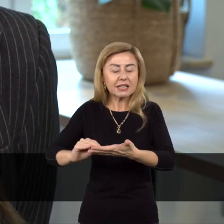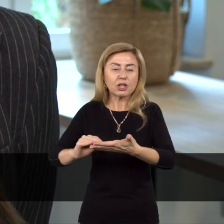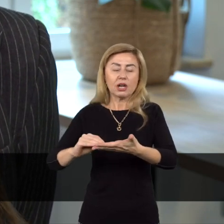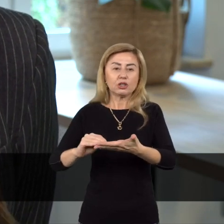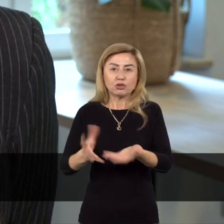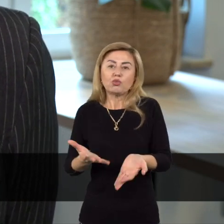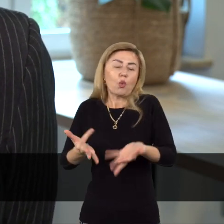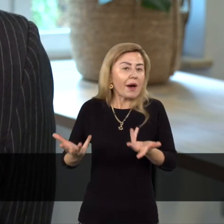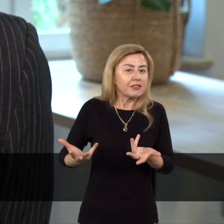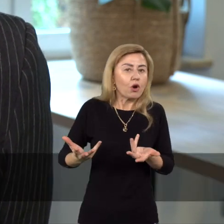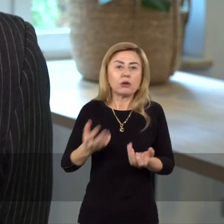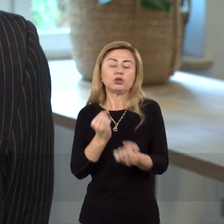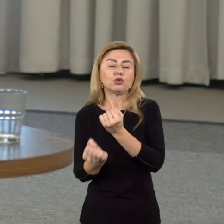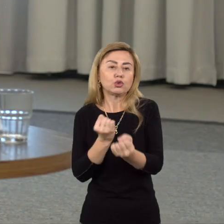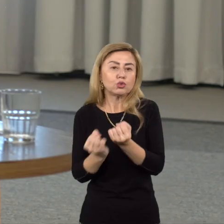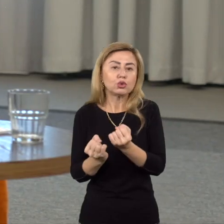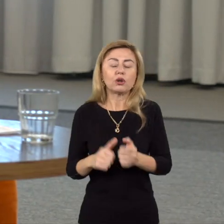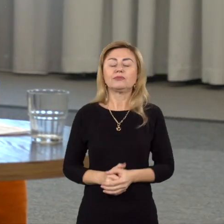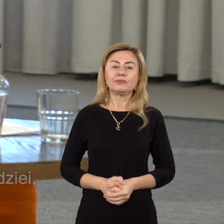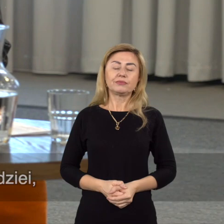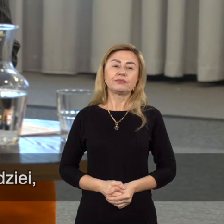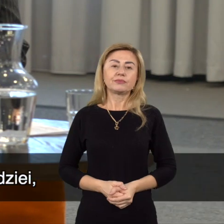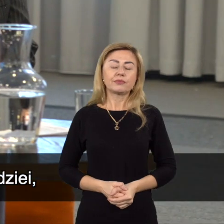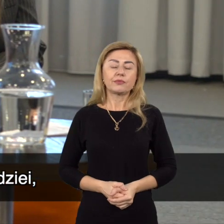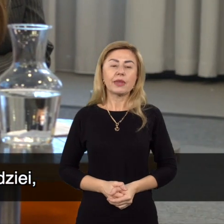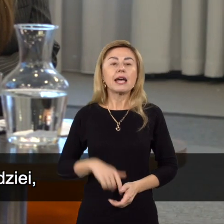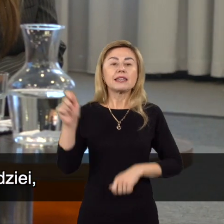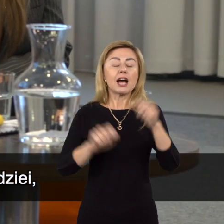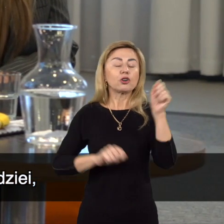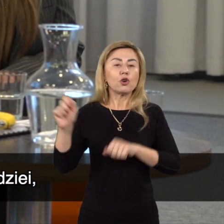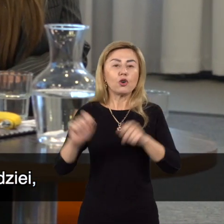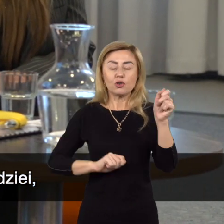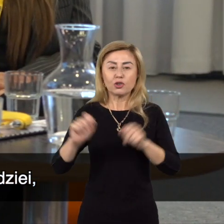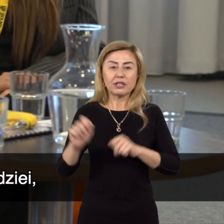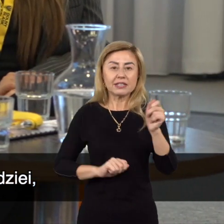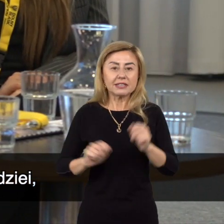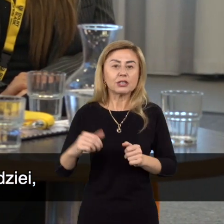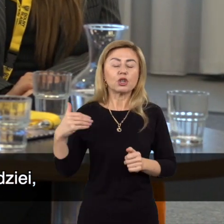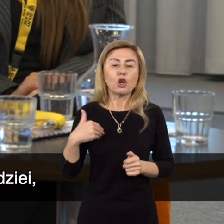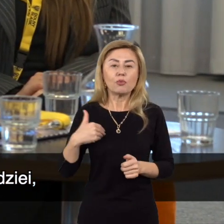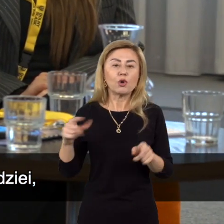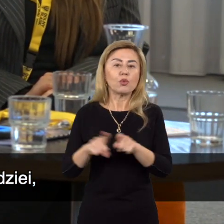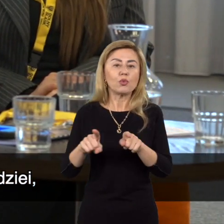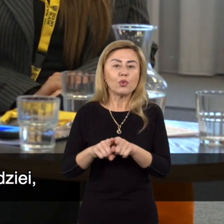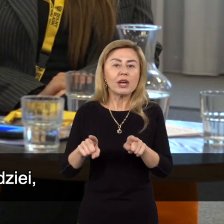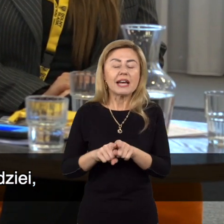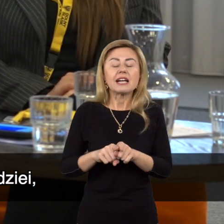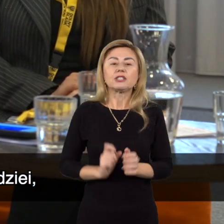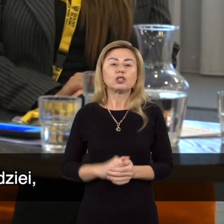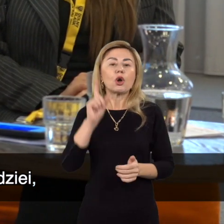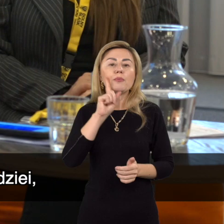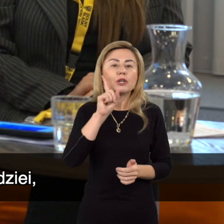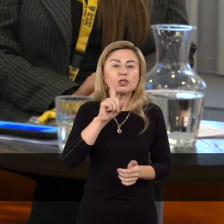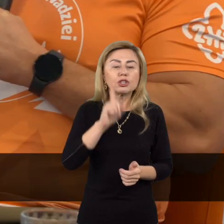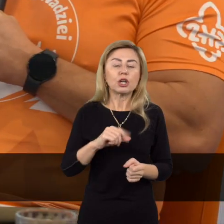jesteśmy dostępni lub że nie jesteśmy dostępni. Na kongresie wystąpił również Krzysztof Sobczyk, inicjator projektu